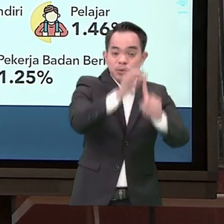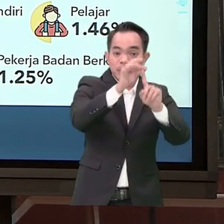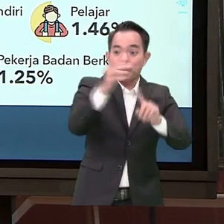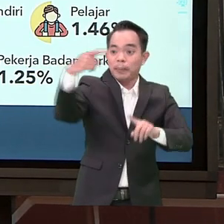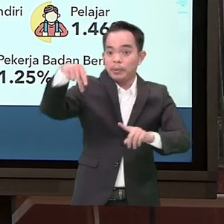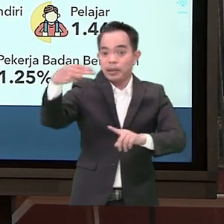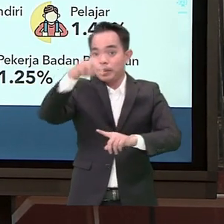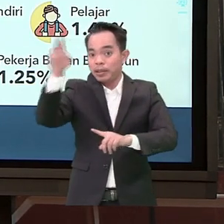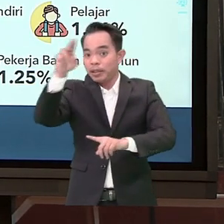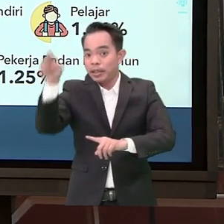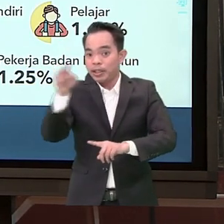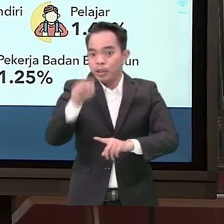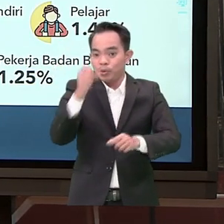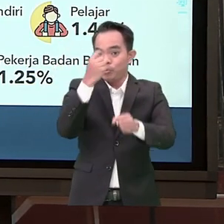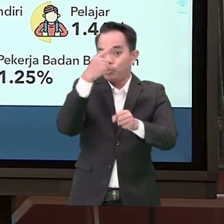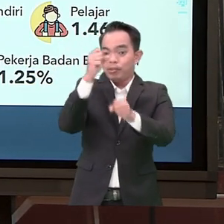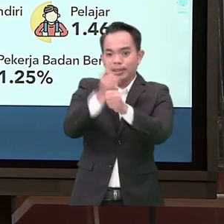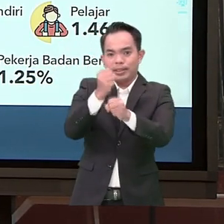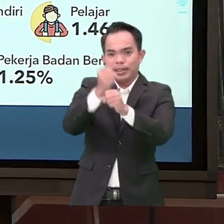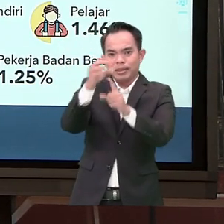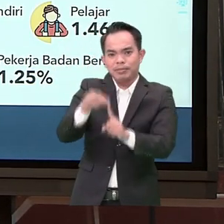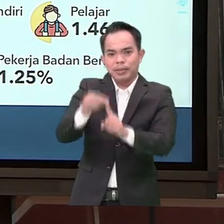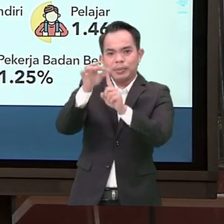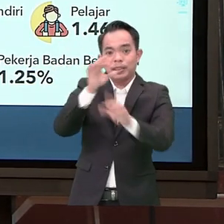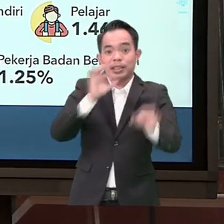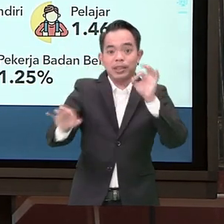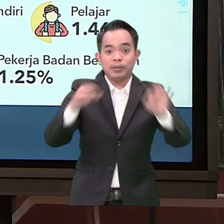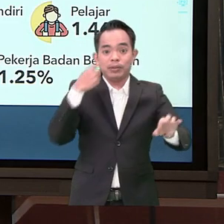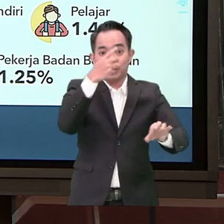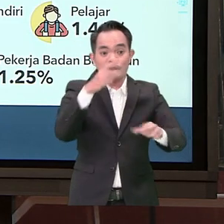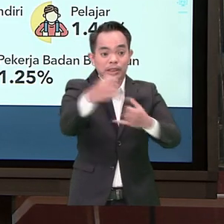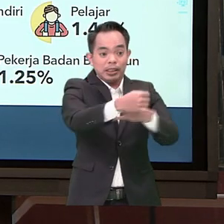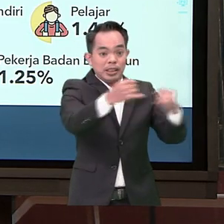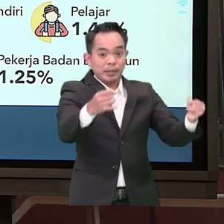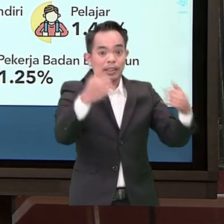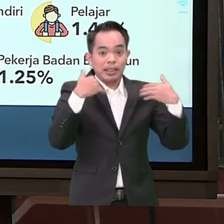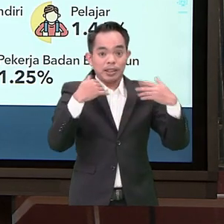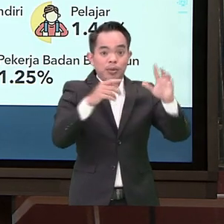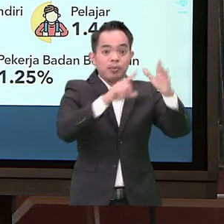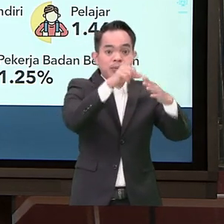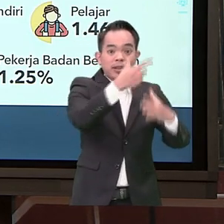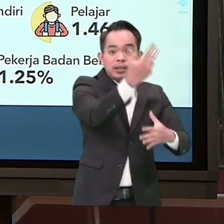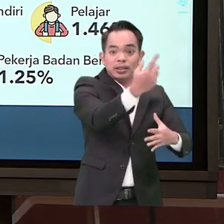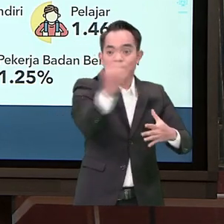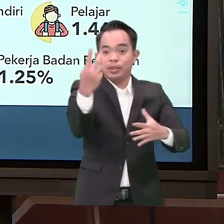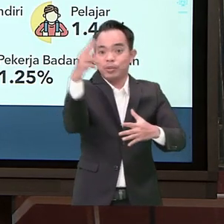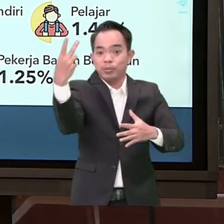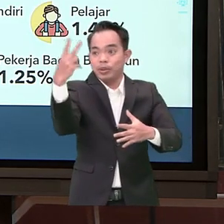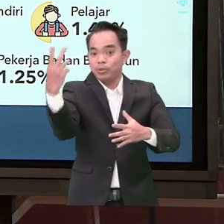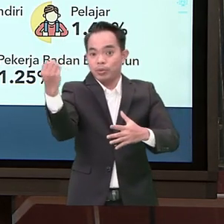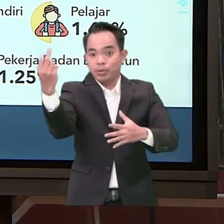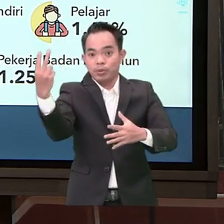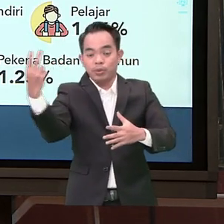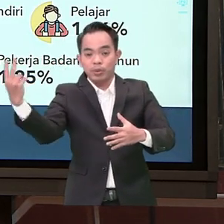sebagai pekerjaan utama kalau berdasarkan jabatan perangkaan daripada tempuh much hingga di zembo 2022